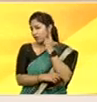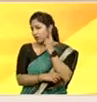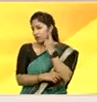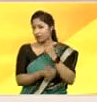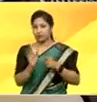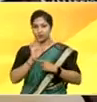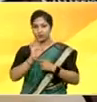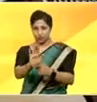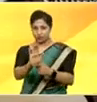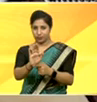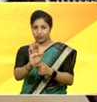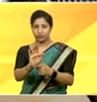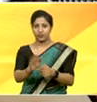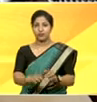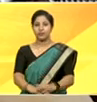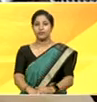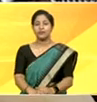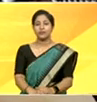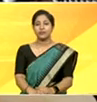हूं।